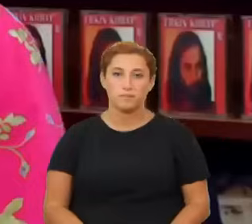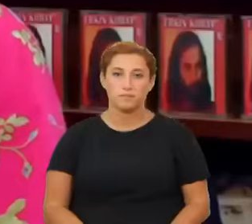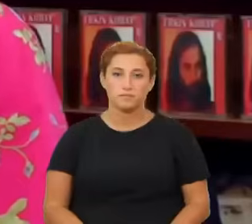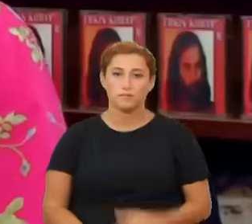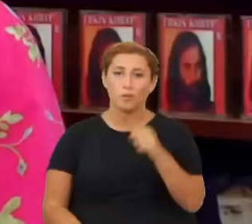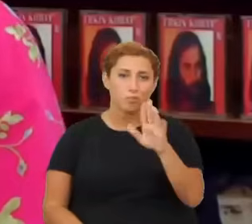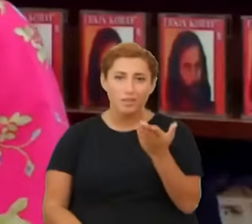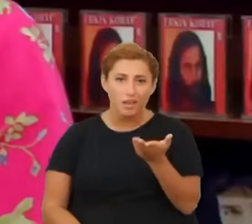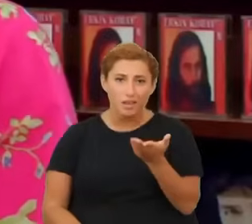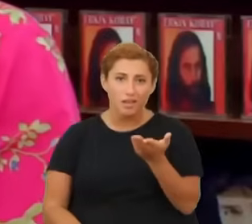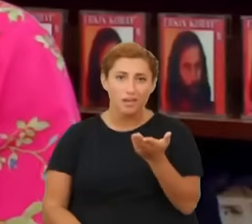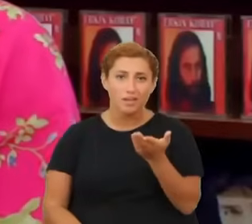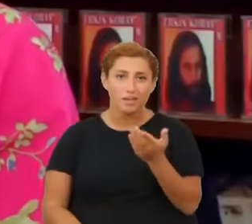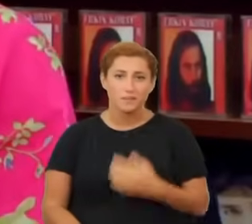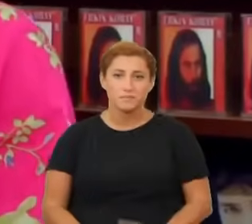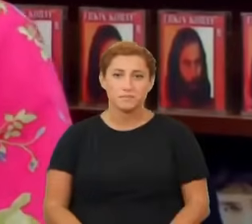Bu nedir ya?